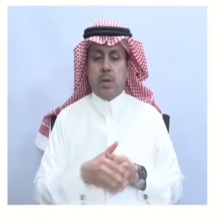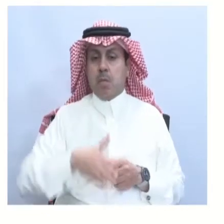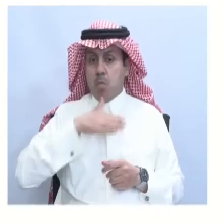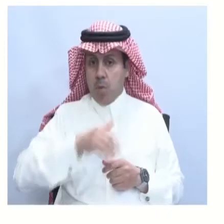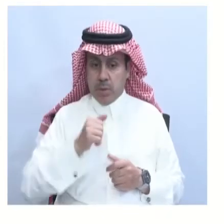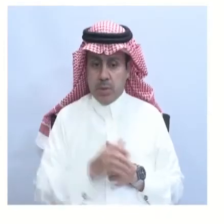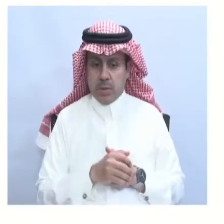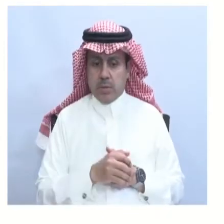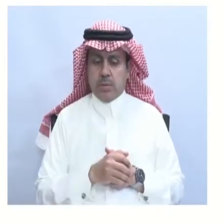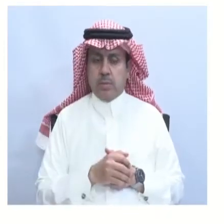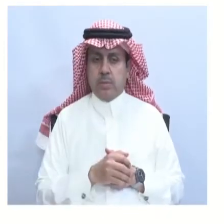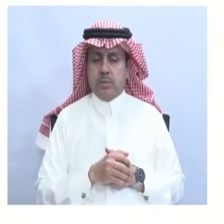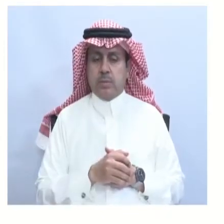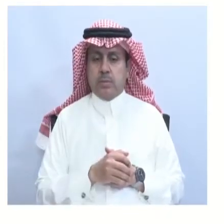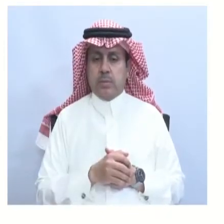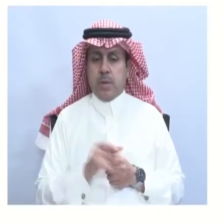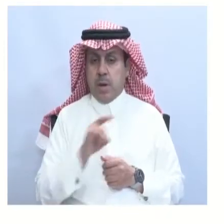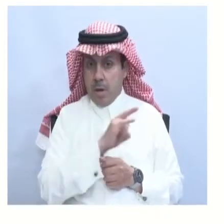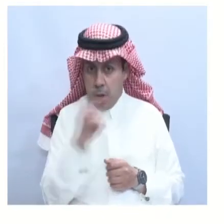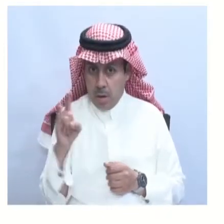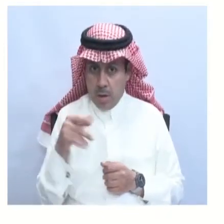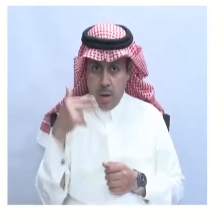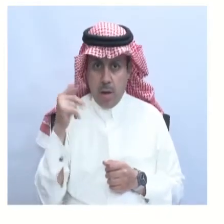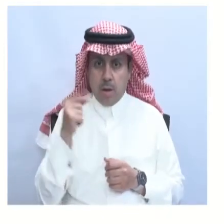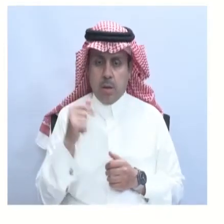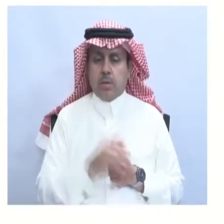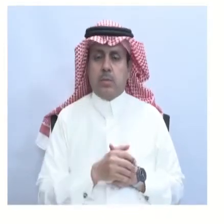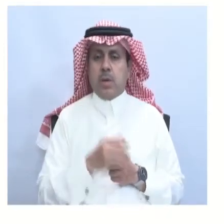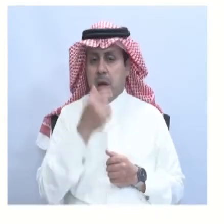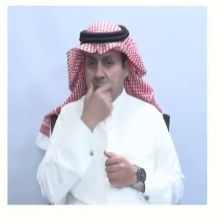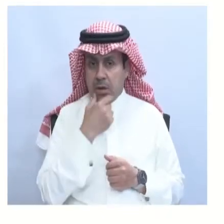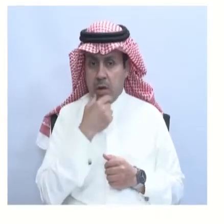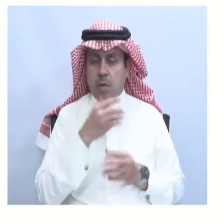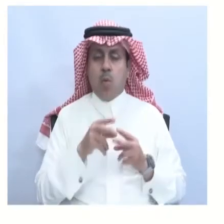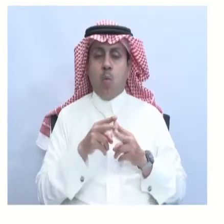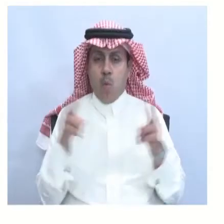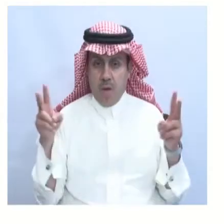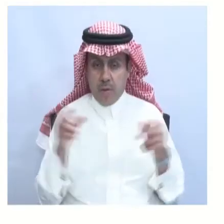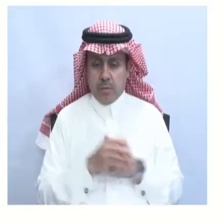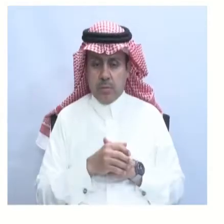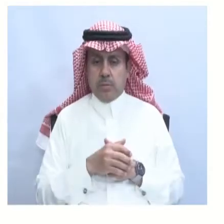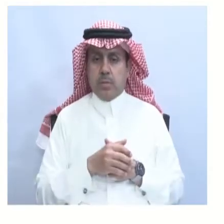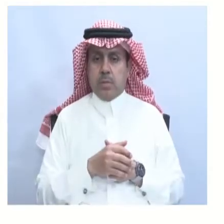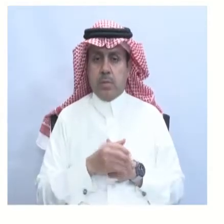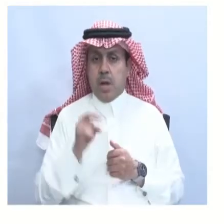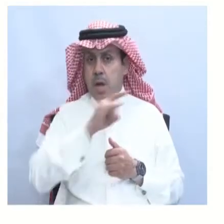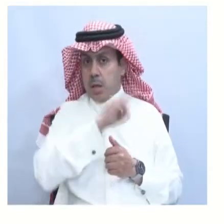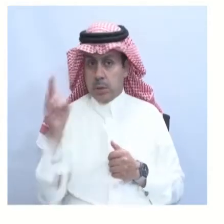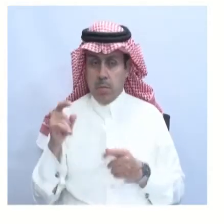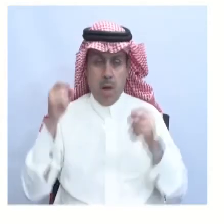صلى الله عليه وسلم نهى عن الغار والاحاديث بهذا واضحه لان عدم